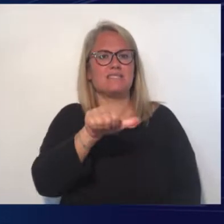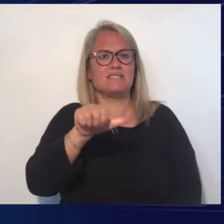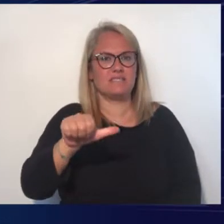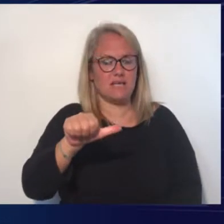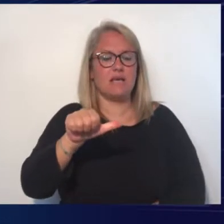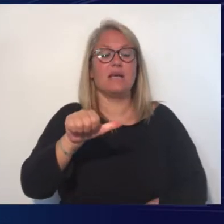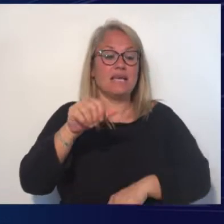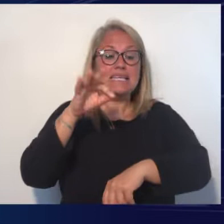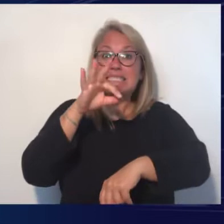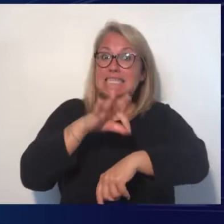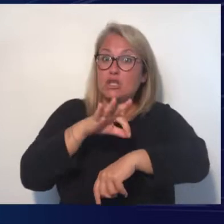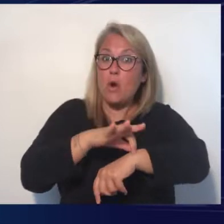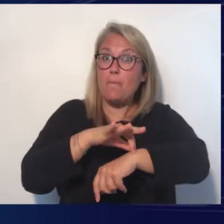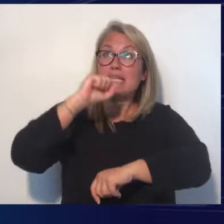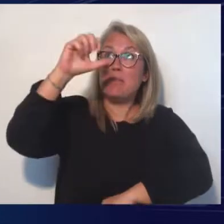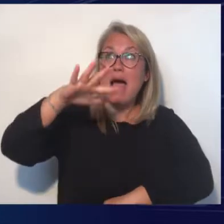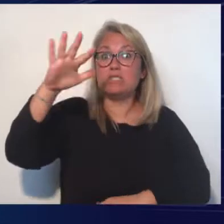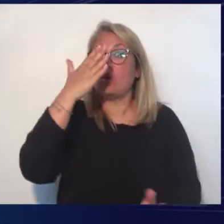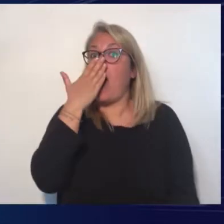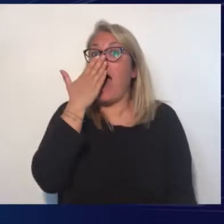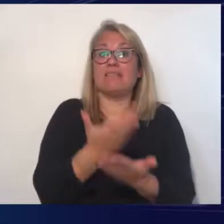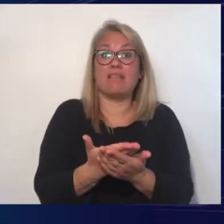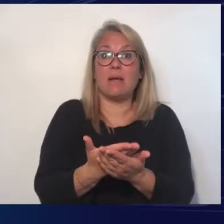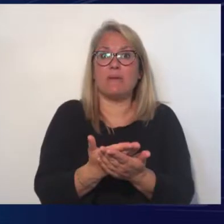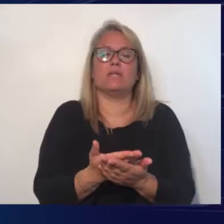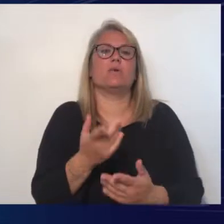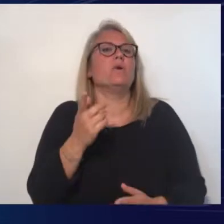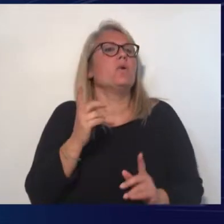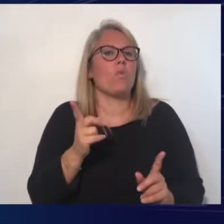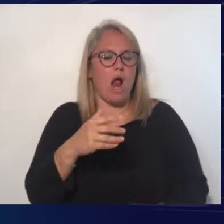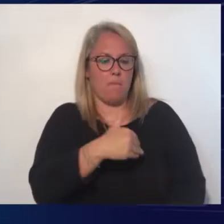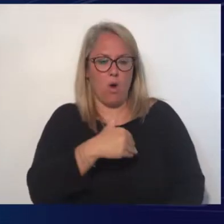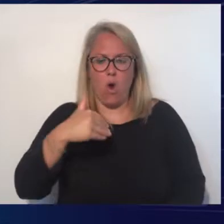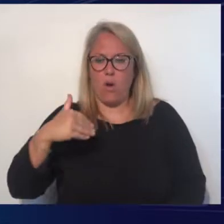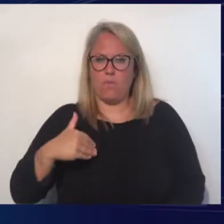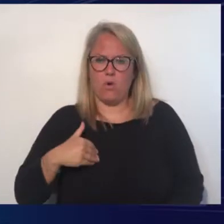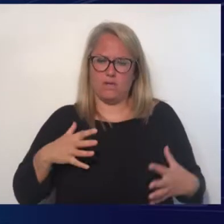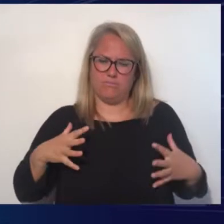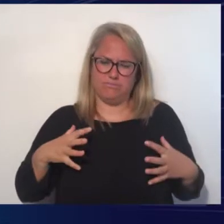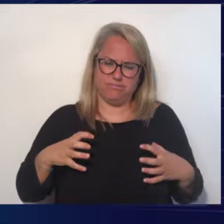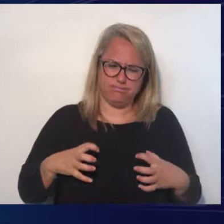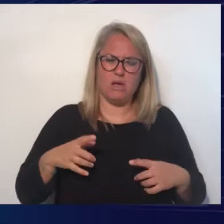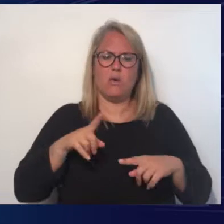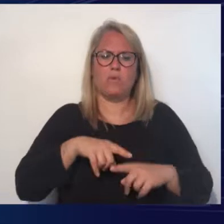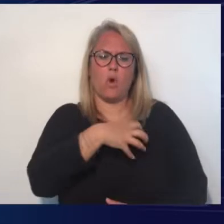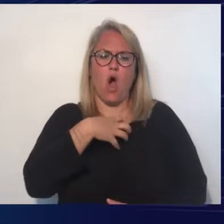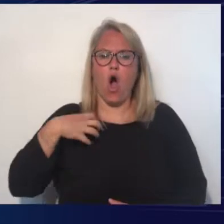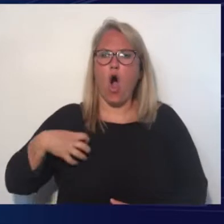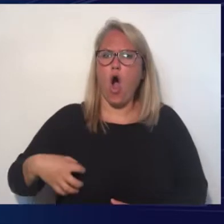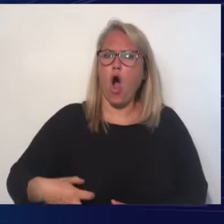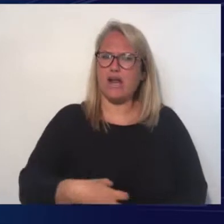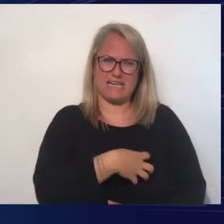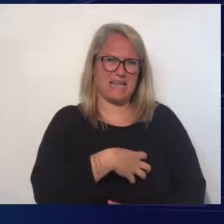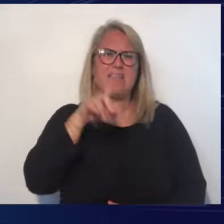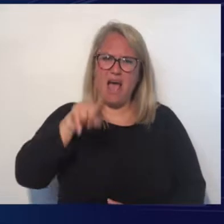di adattamento allo spazio che comporta una congestione dei polmoni e dei principali organi superiori, cioè sono